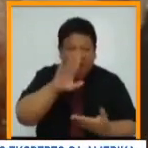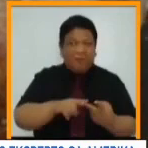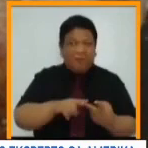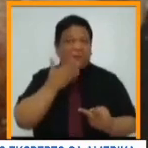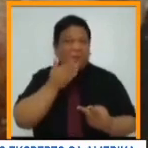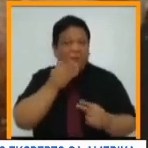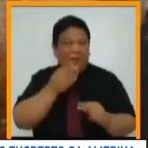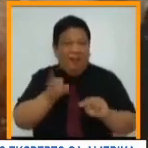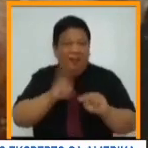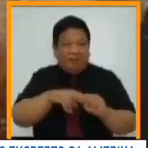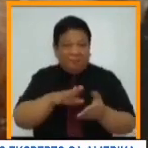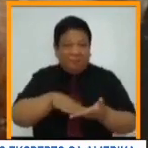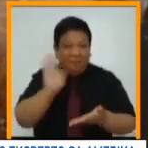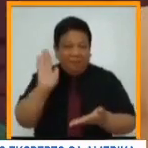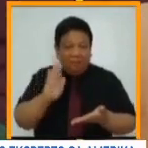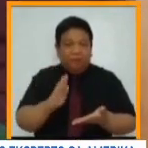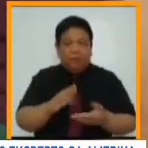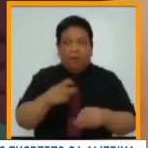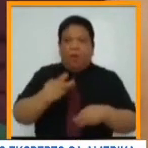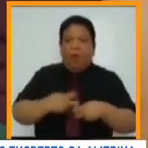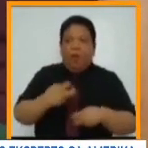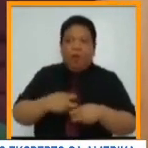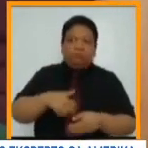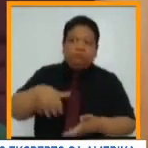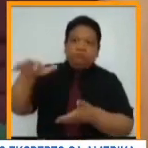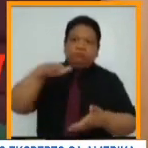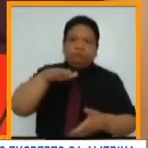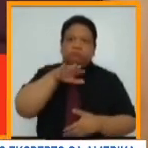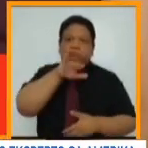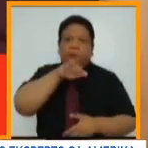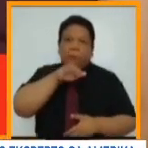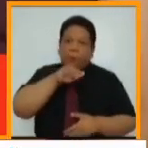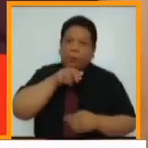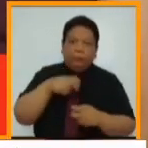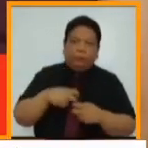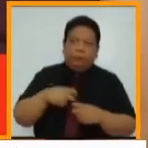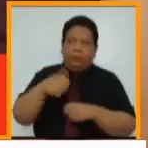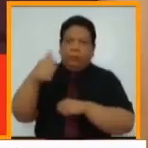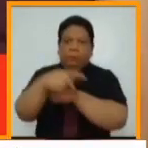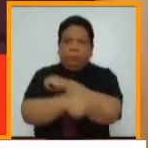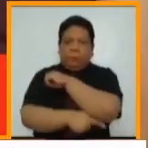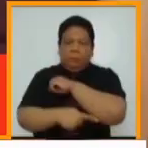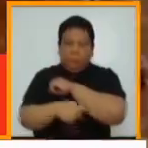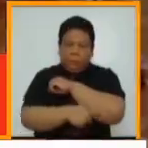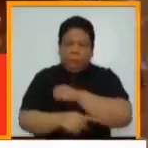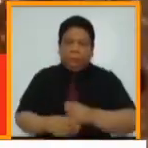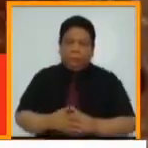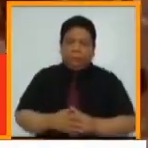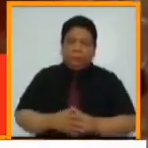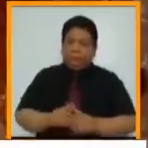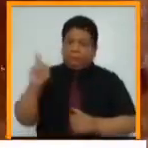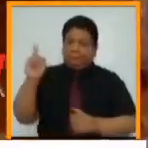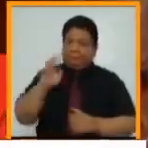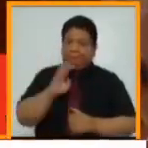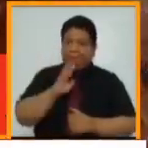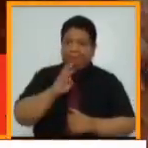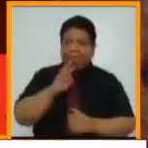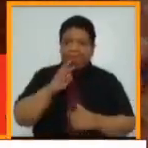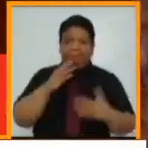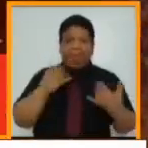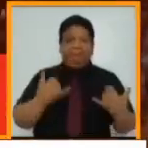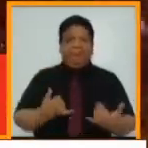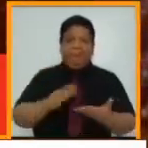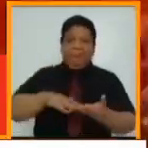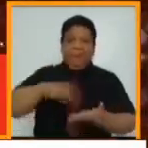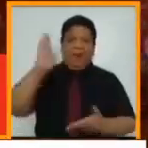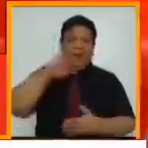mula sa malalayong probinsya. Sobrang mahal na ng baboy kasi laki ng tinaas sa ASF pa. So nagkaroon talaga siya ng shortage.